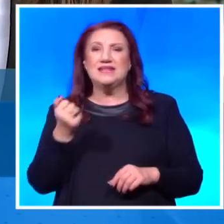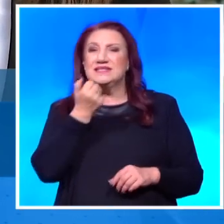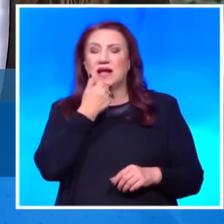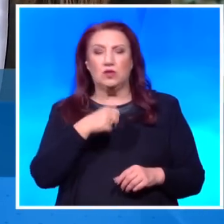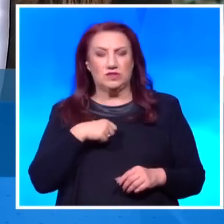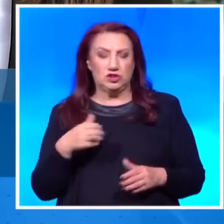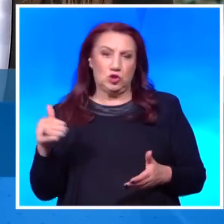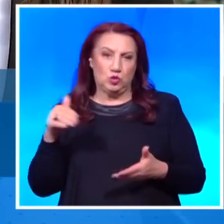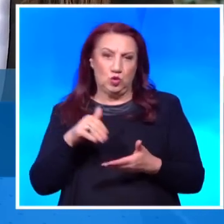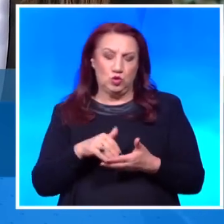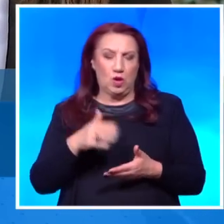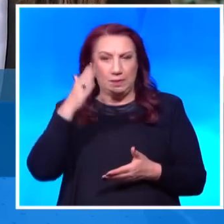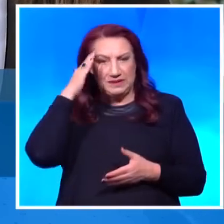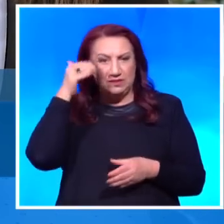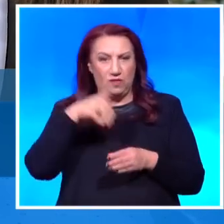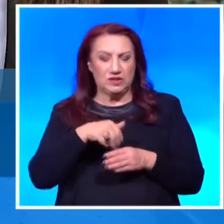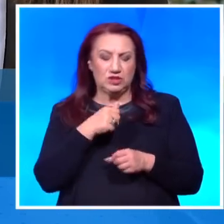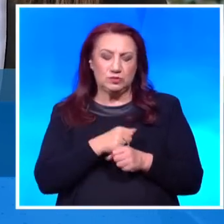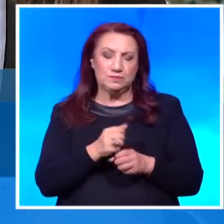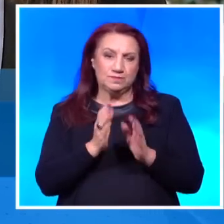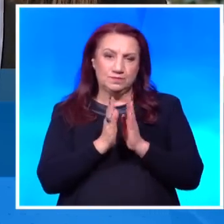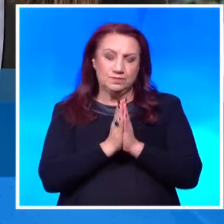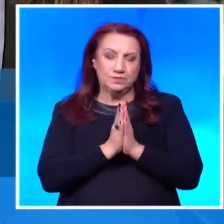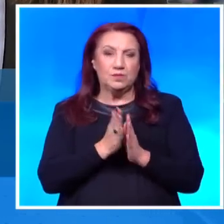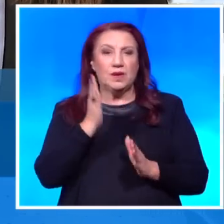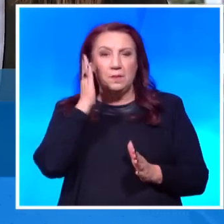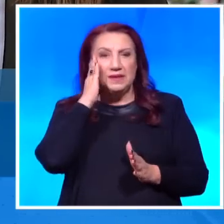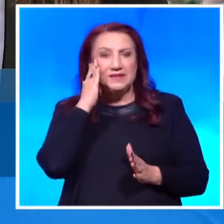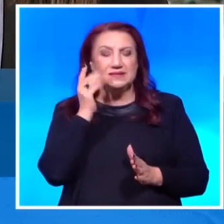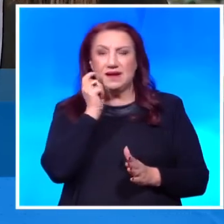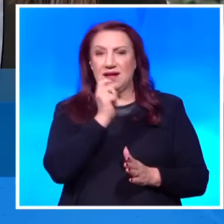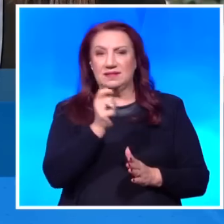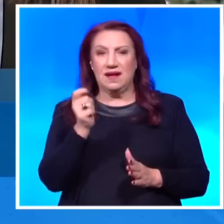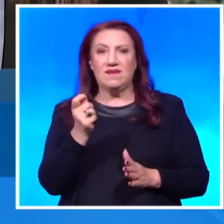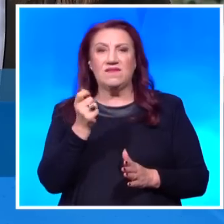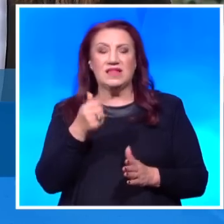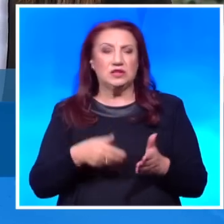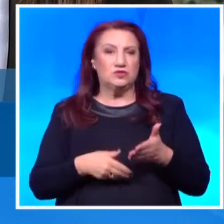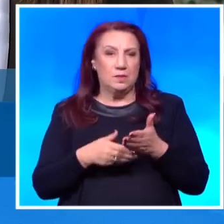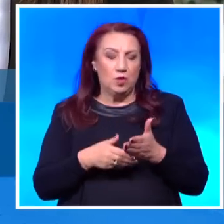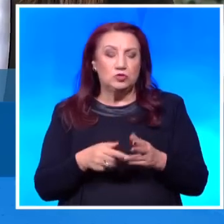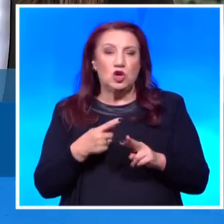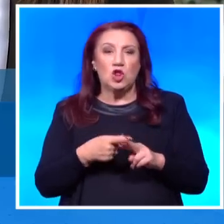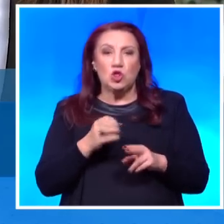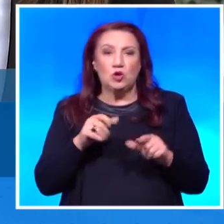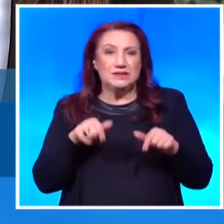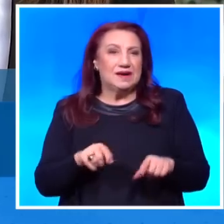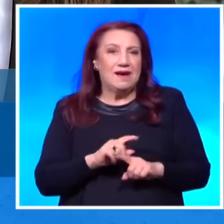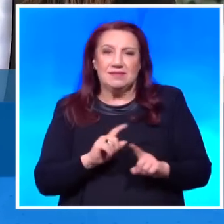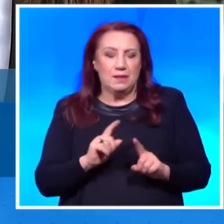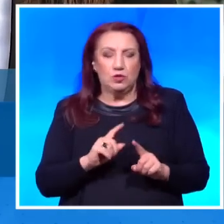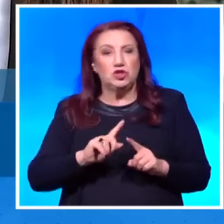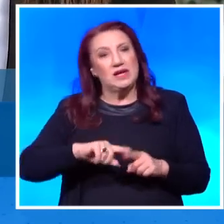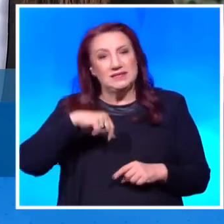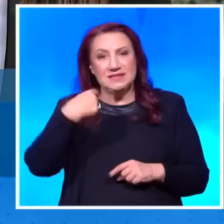министър Калин Стоянов финансова помощ. Такава обаче ще може да им бъде осигурена най-рано след месец. Причината за това е, че на практика в момента